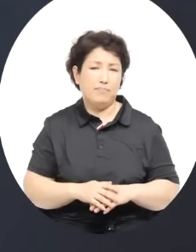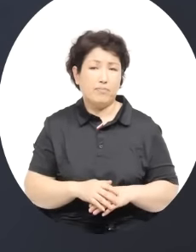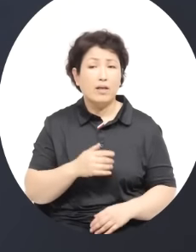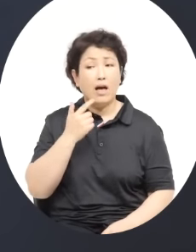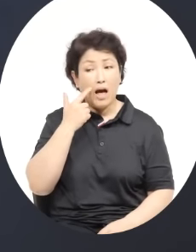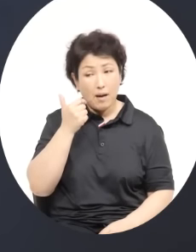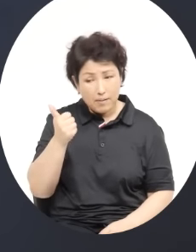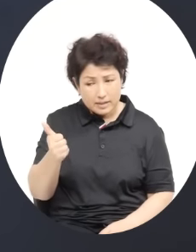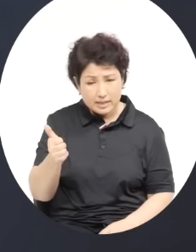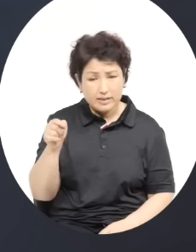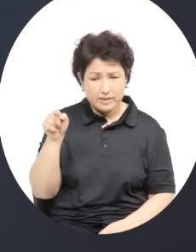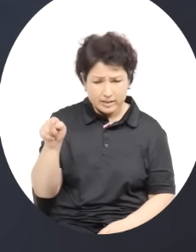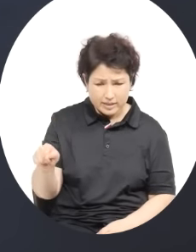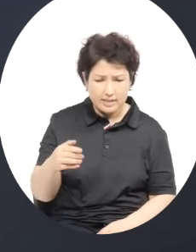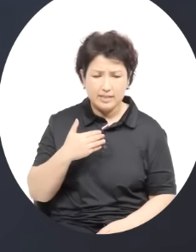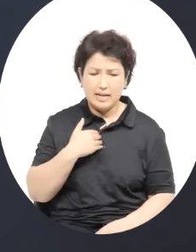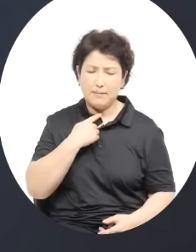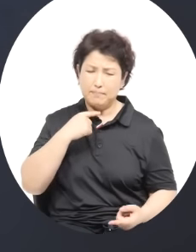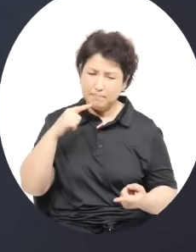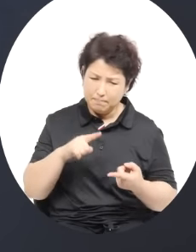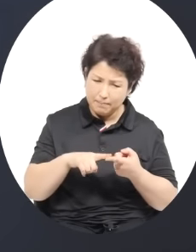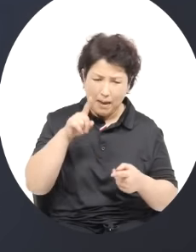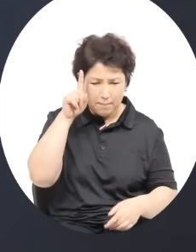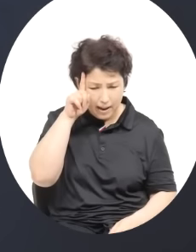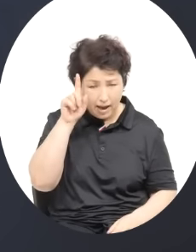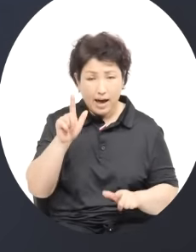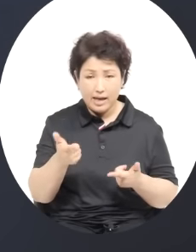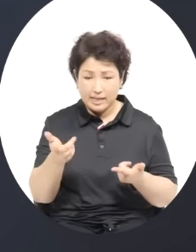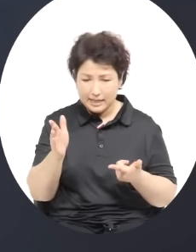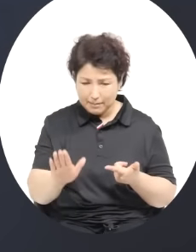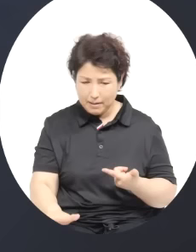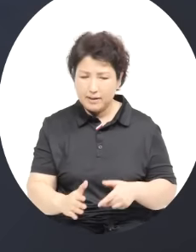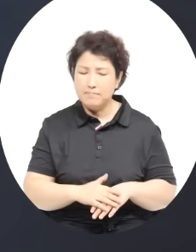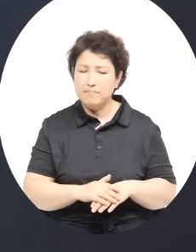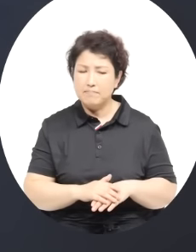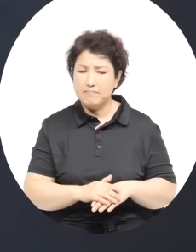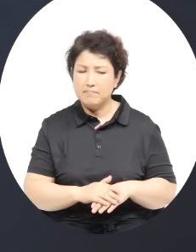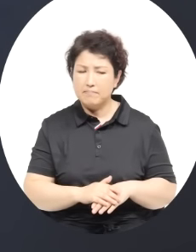아버지는? 내 마음에 드는 아버지는 아니지만은